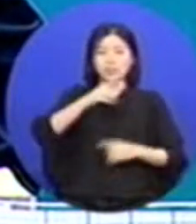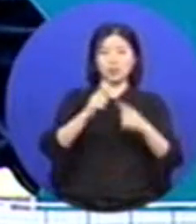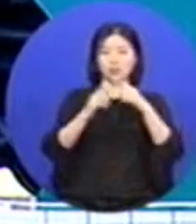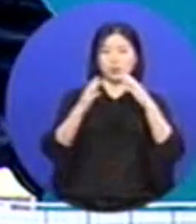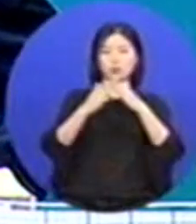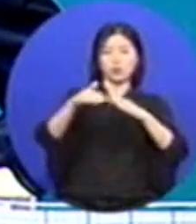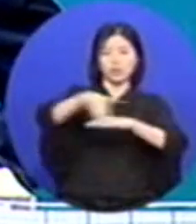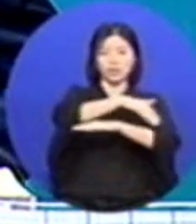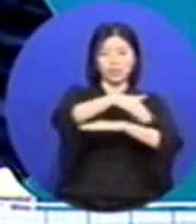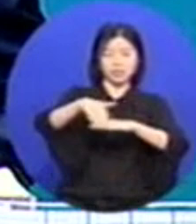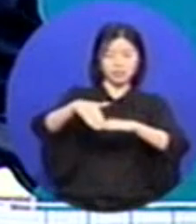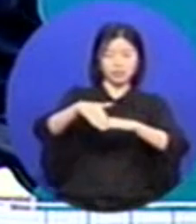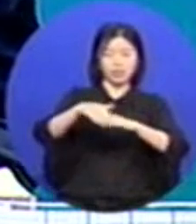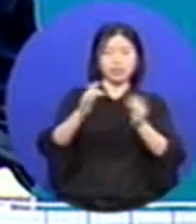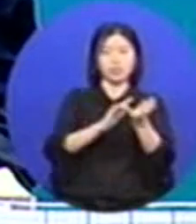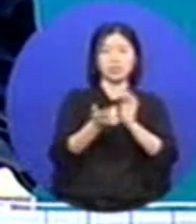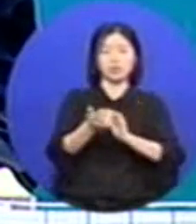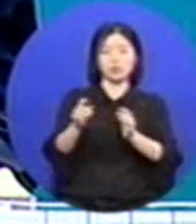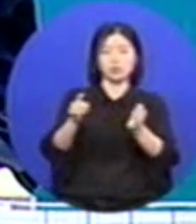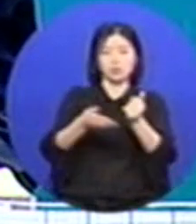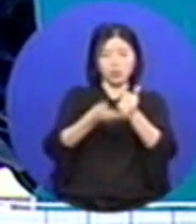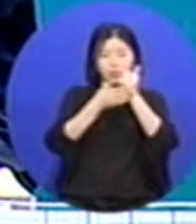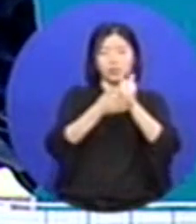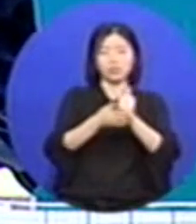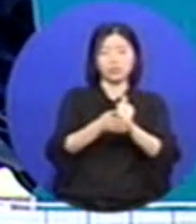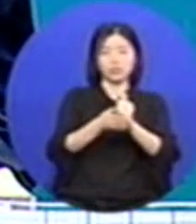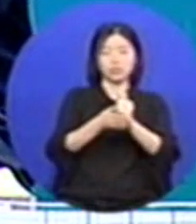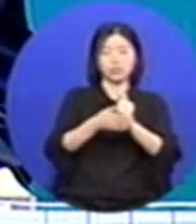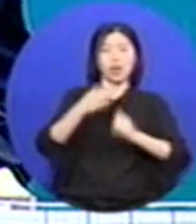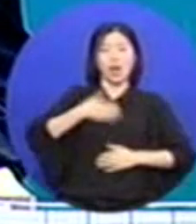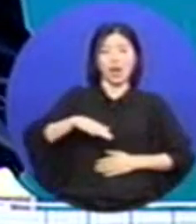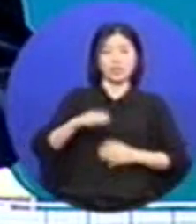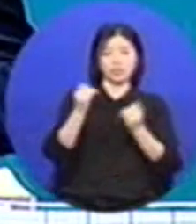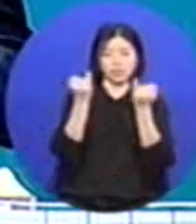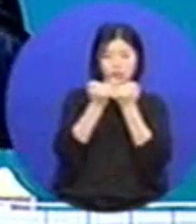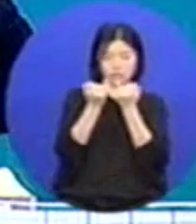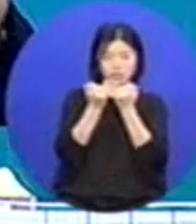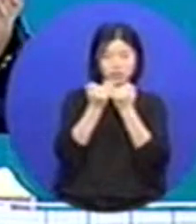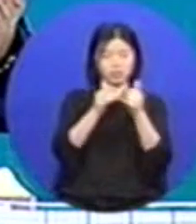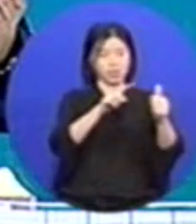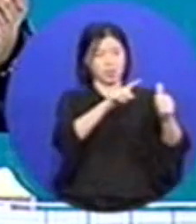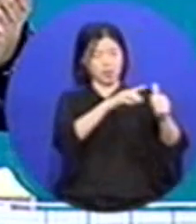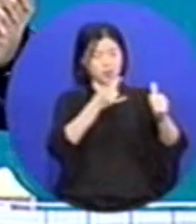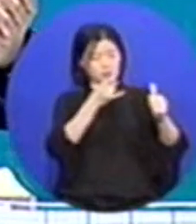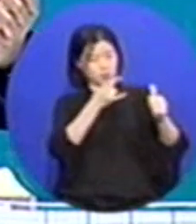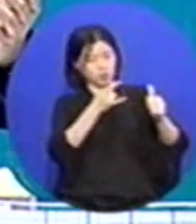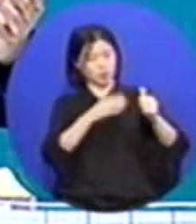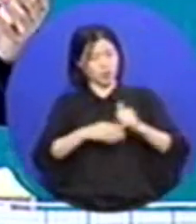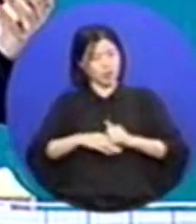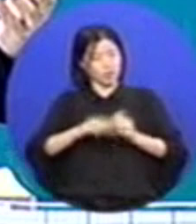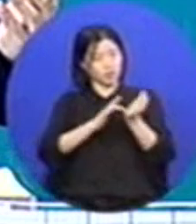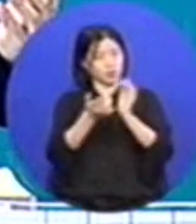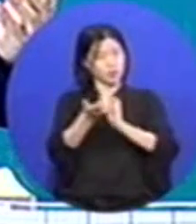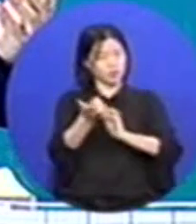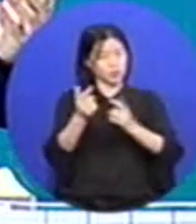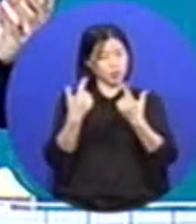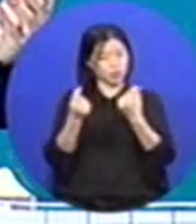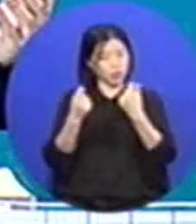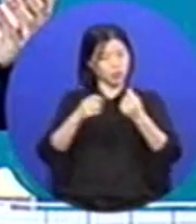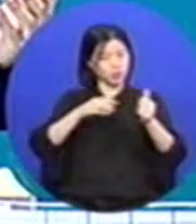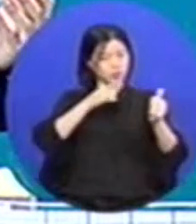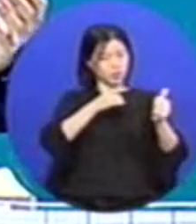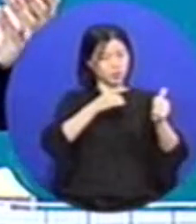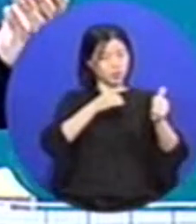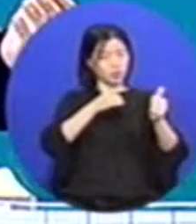뭐 이렇게 사는 여자에게는 남편에게 예수님께 하라고 예수님께 하듯이 하라고